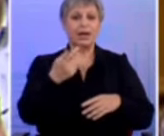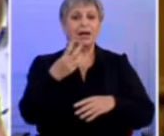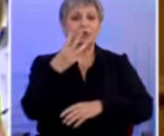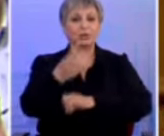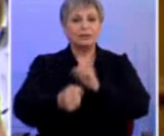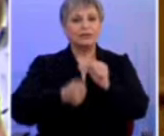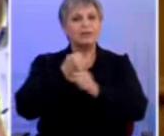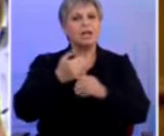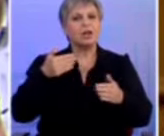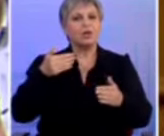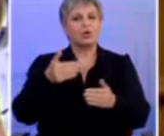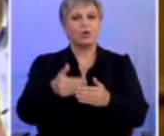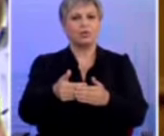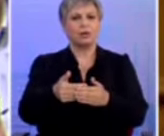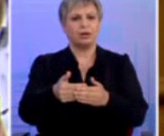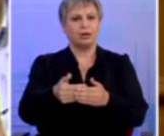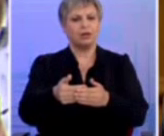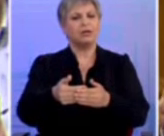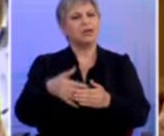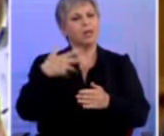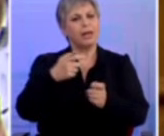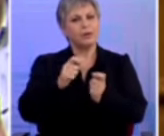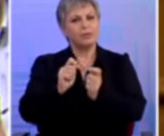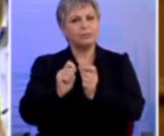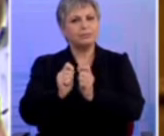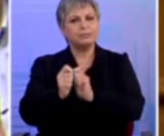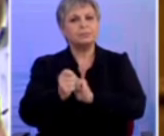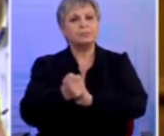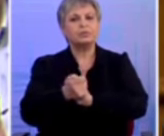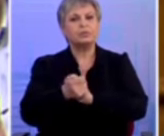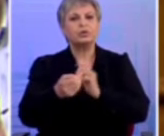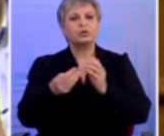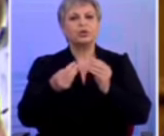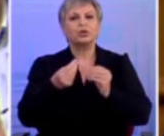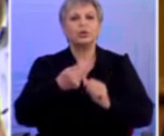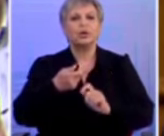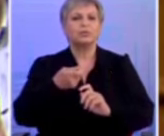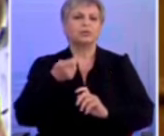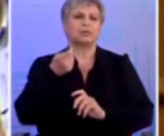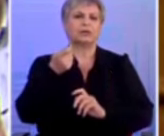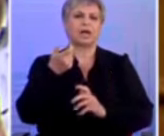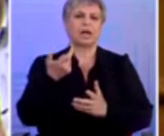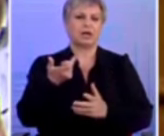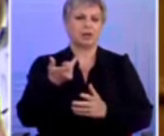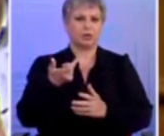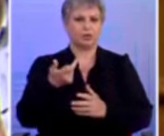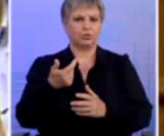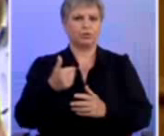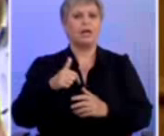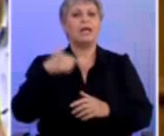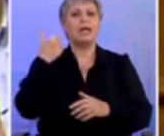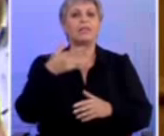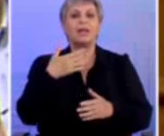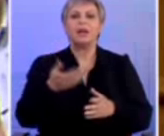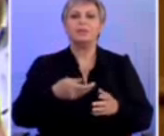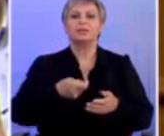τριετία έχουμε μια de facto αναδιάρθρωση του χρέους. Δεν έχουμε δανειοδοτικές, δεν έχουμε ανάγκες υψηλών αποπληρωμών.